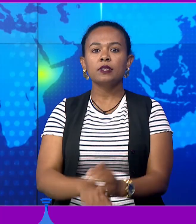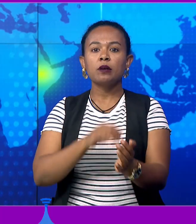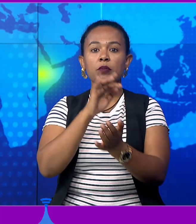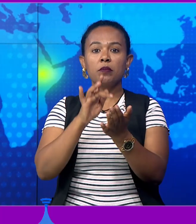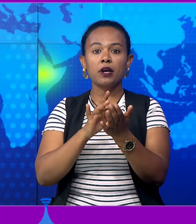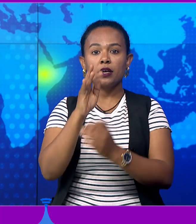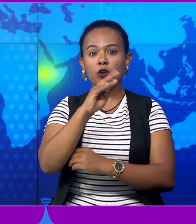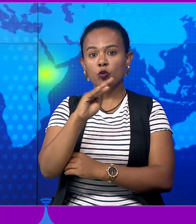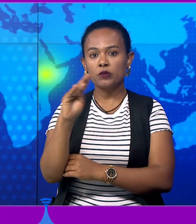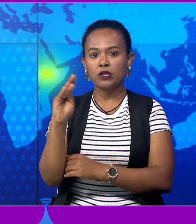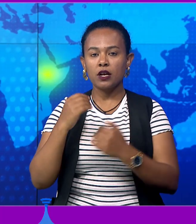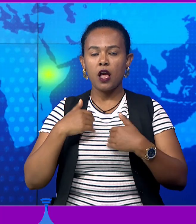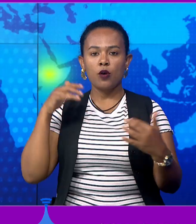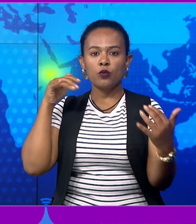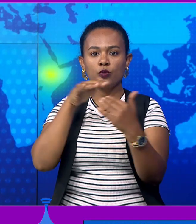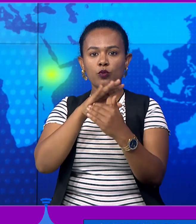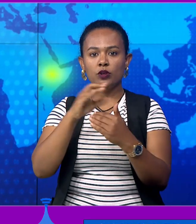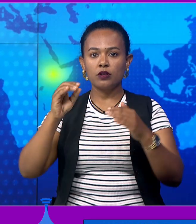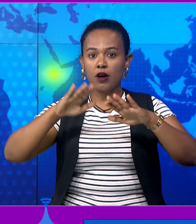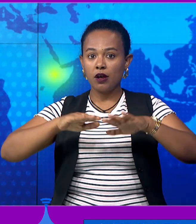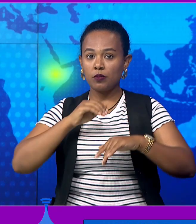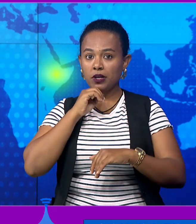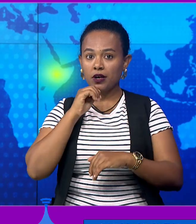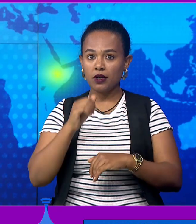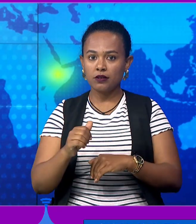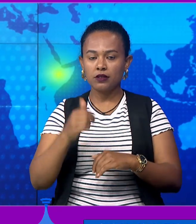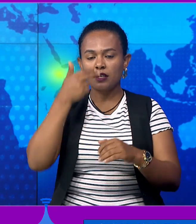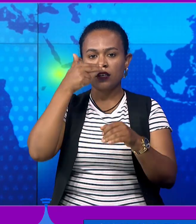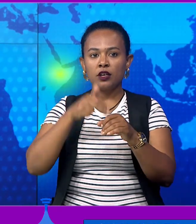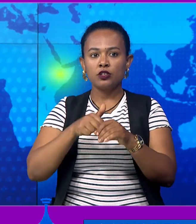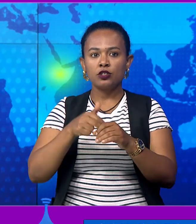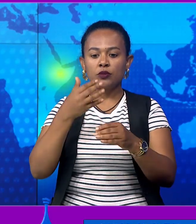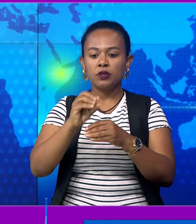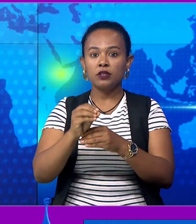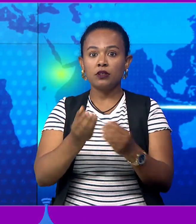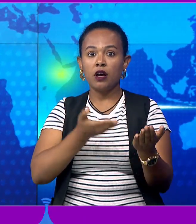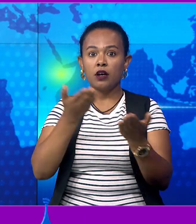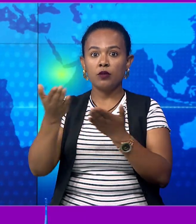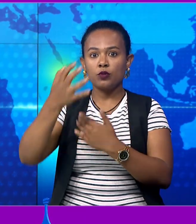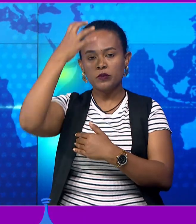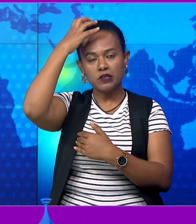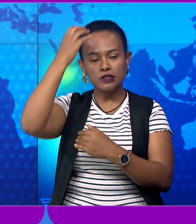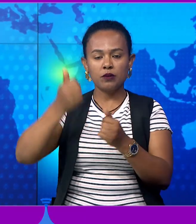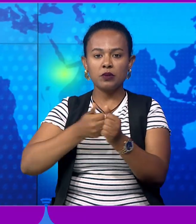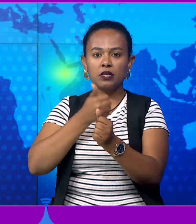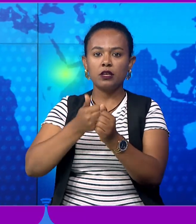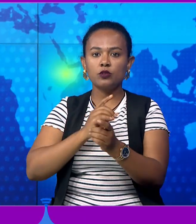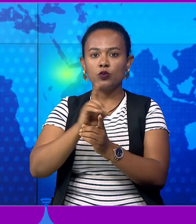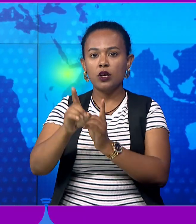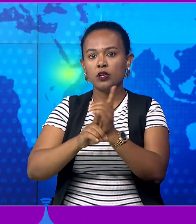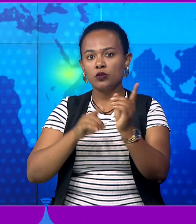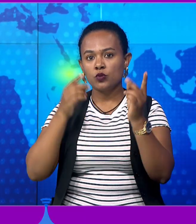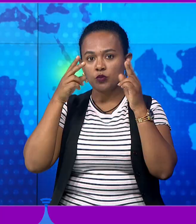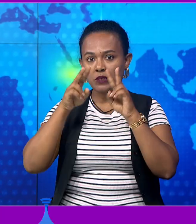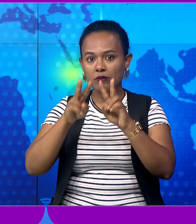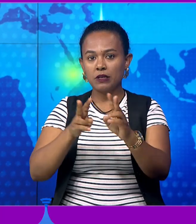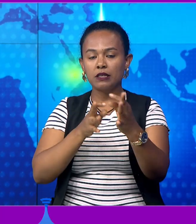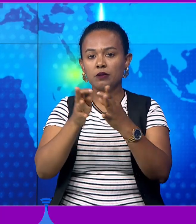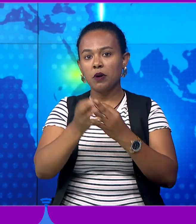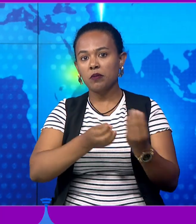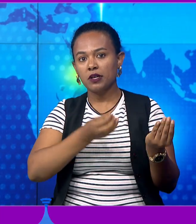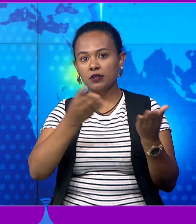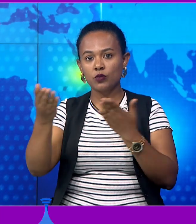በመካከለኛው ምስራቅ ያለው ጦርነትና አለመረጋጋት ተከትሎ የነዳጅ ግብይትና አቅርቦት ላይ መንግስት የሚከተላቸውን አቅጣጫዎች በተመለከተ ማብራሪያ